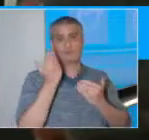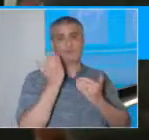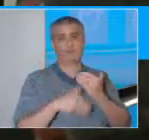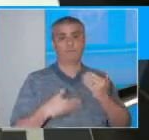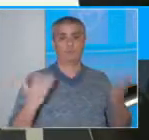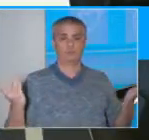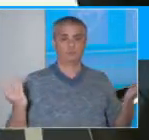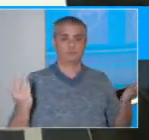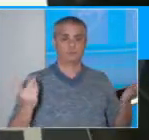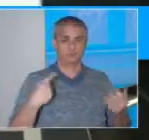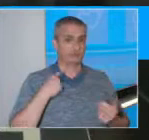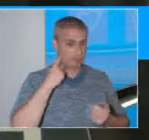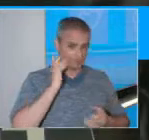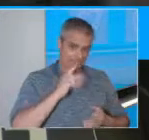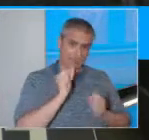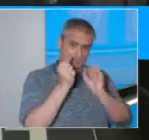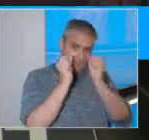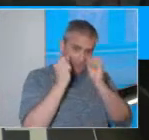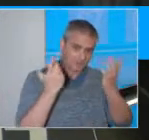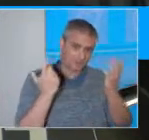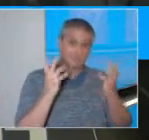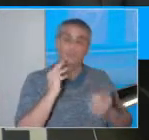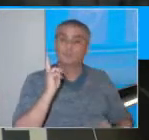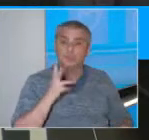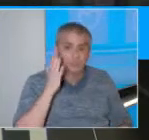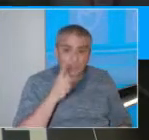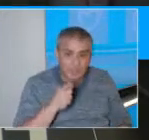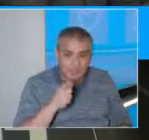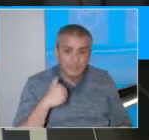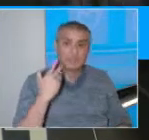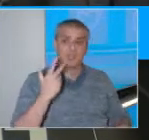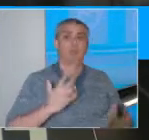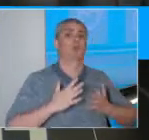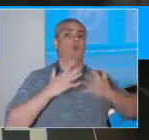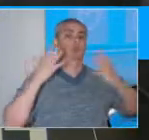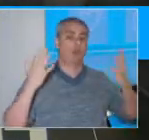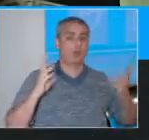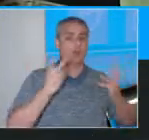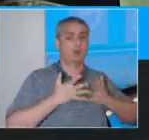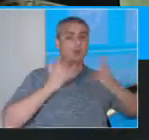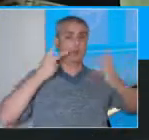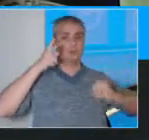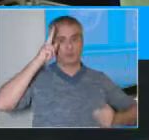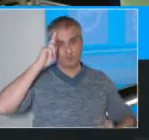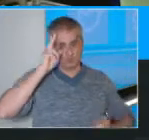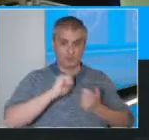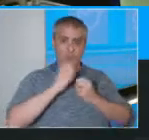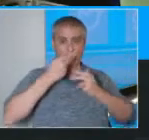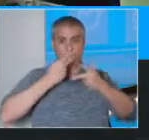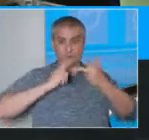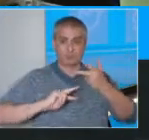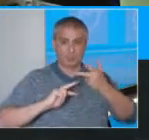דבר, אתם שומעים את זה גם בניואנסים. אם יש עתיד תהיה גדולה, או גדולה יותר מהליכוד, או השנייה